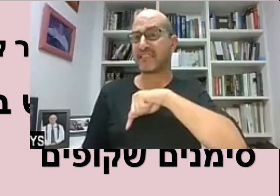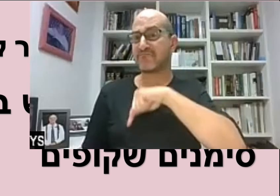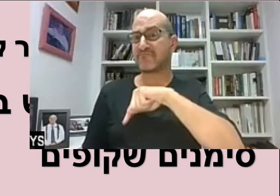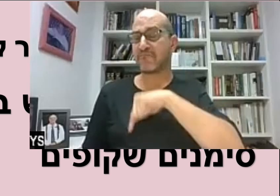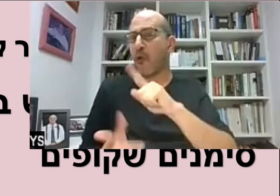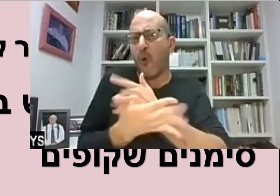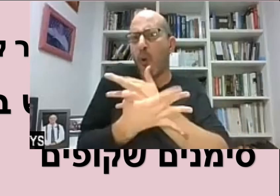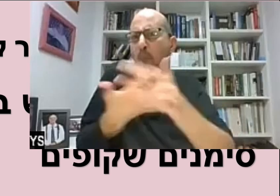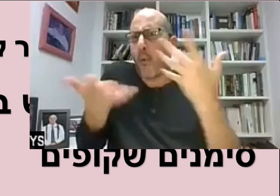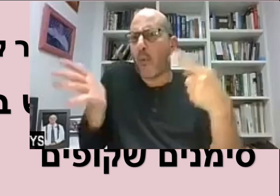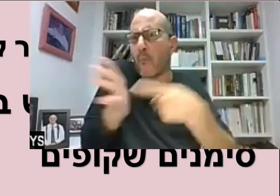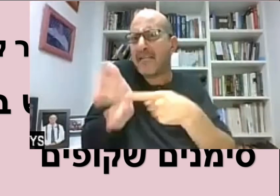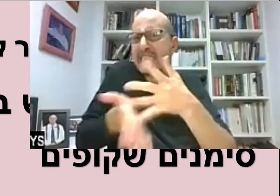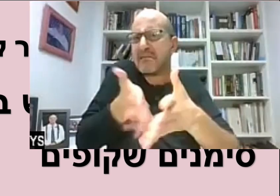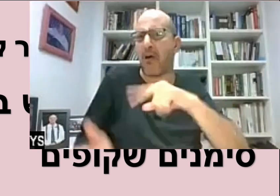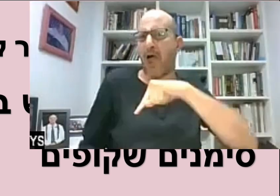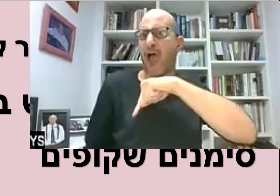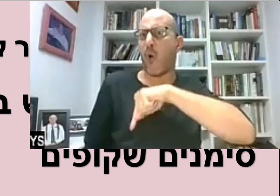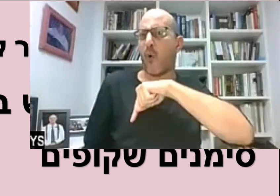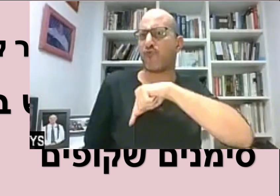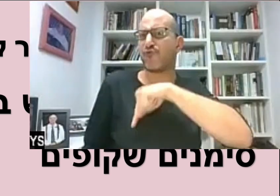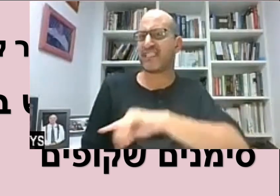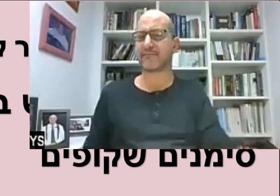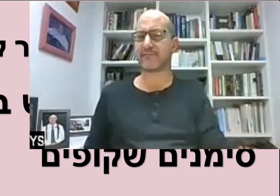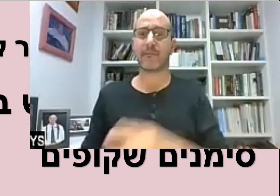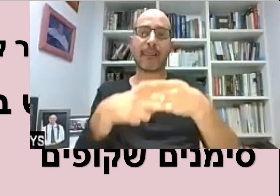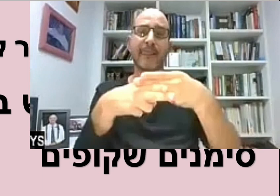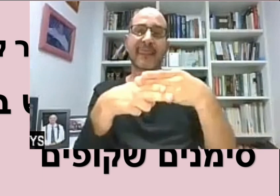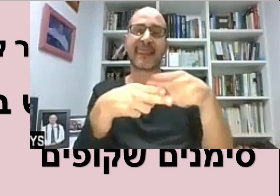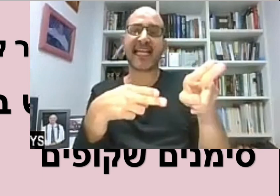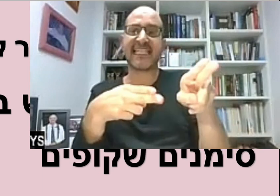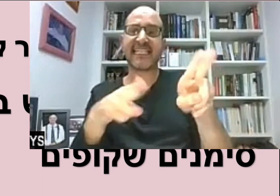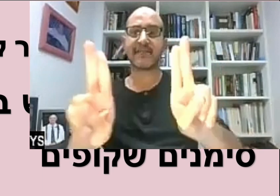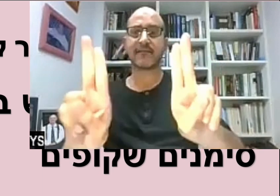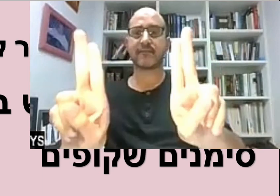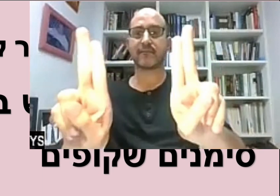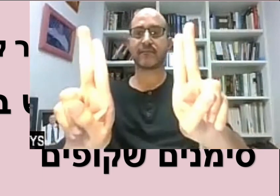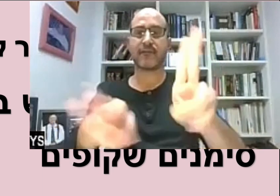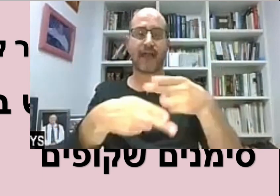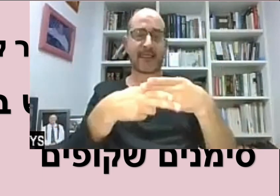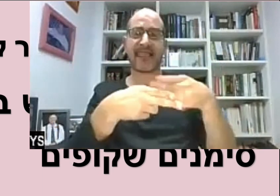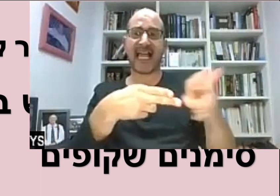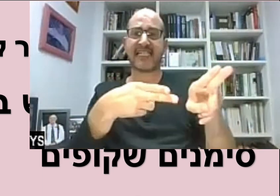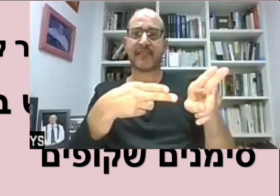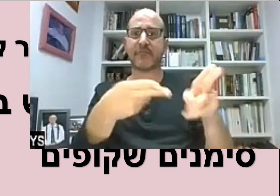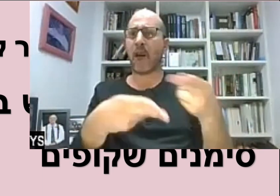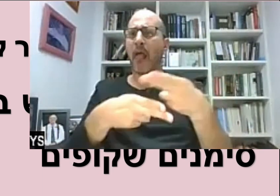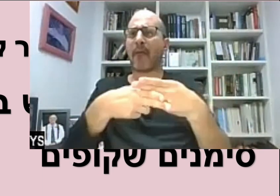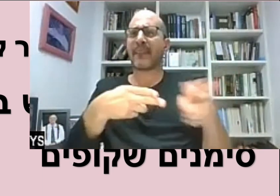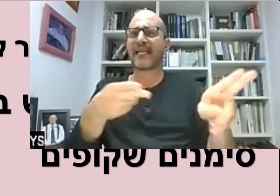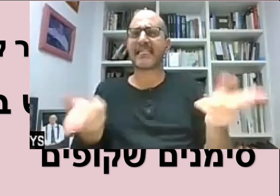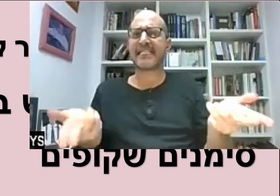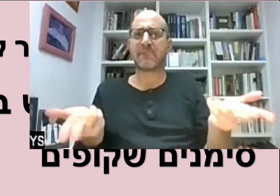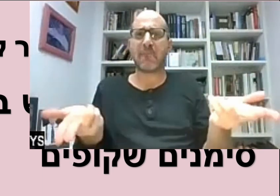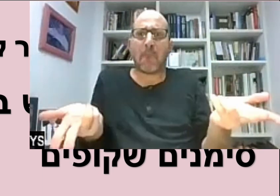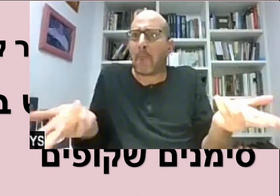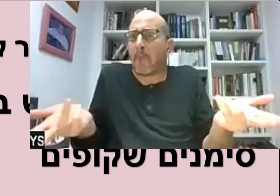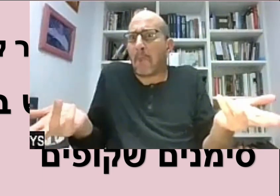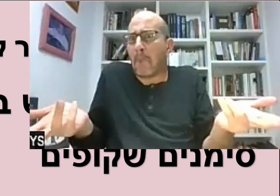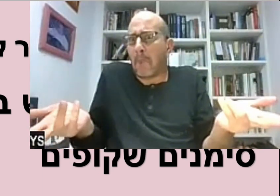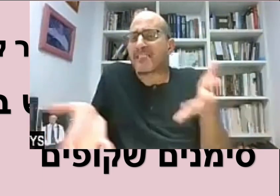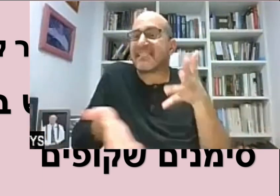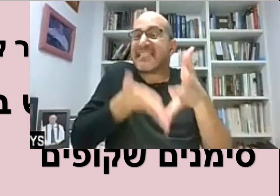האצבע ככה, לא ברור למה, מה הסימן אופי, ונקי, נקי, למה נקי?